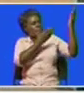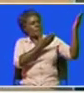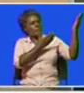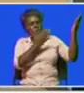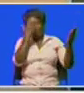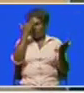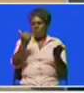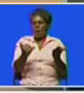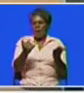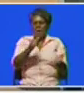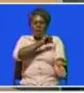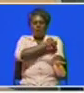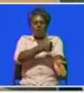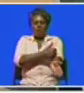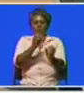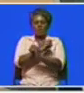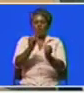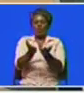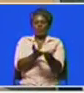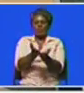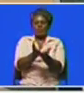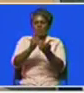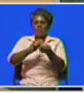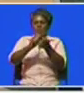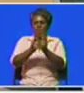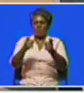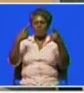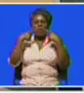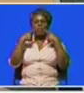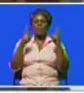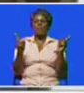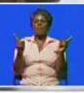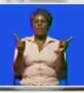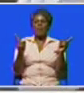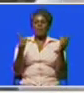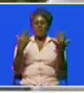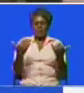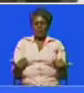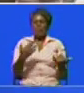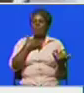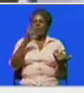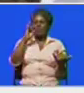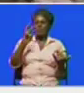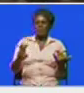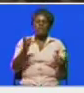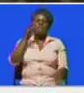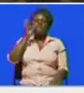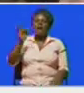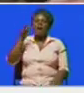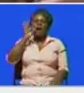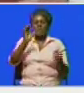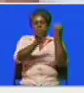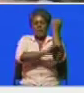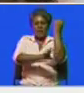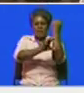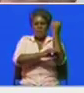of allowing unauthorized access to its servers and manipulating the transmission of results. Sasa tunataka tuone serikali ya Ufaransa